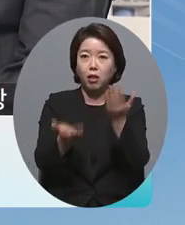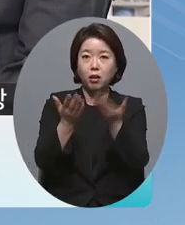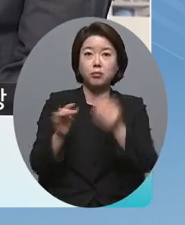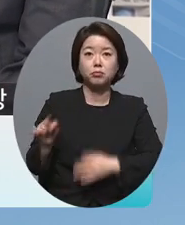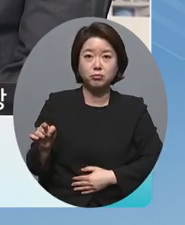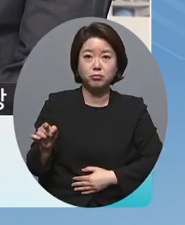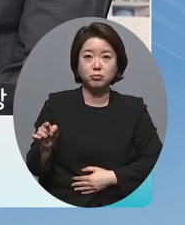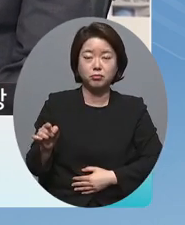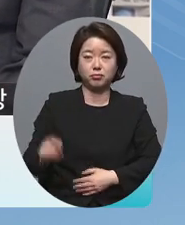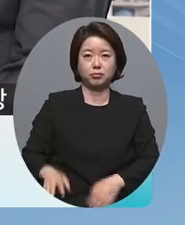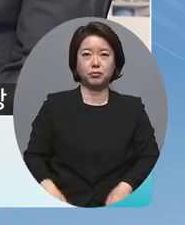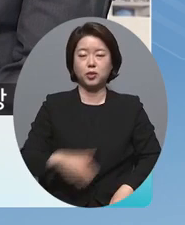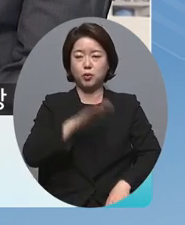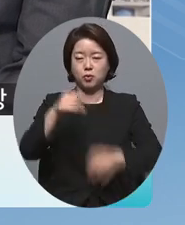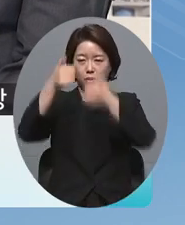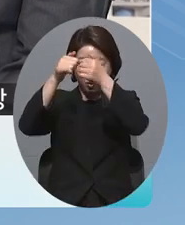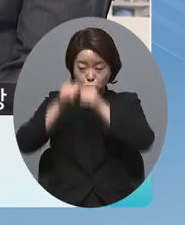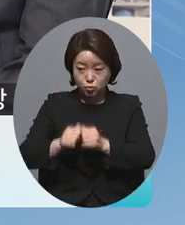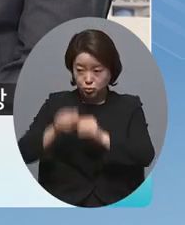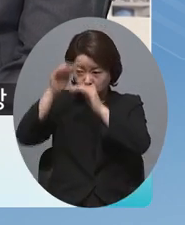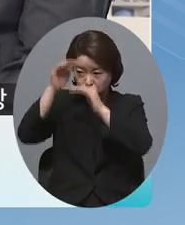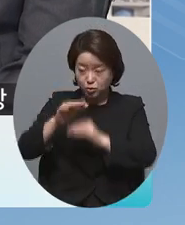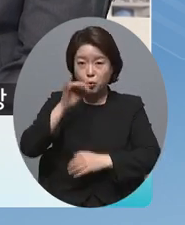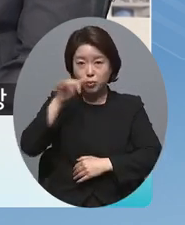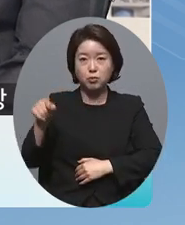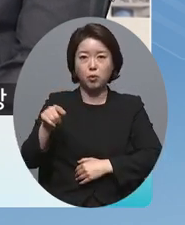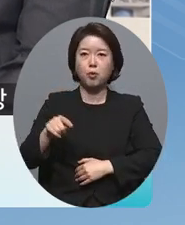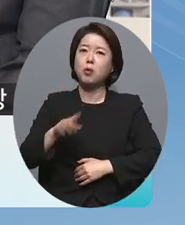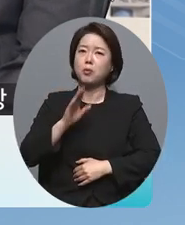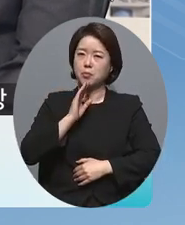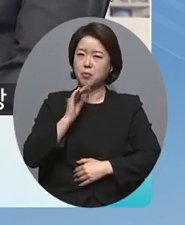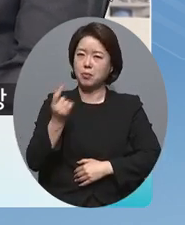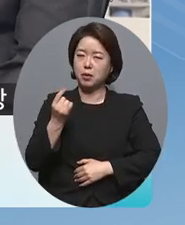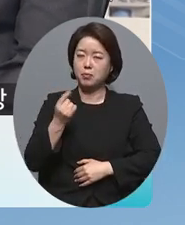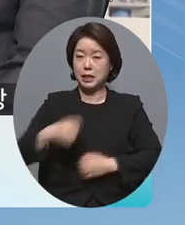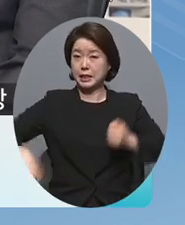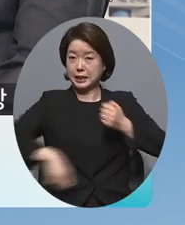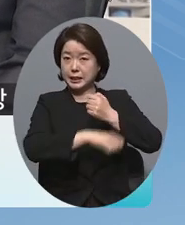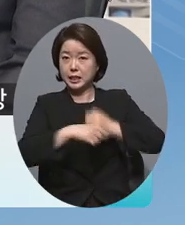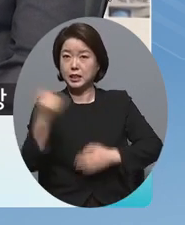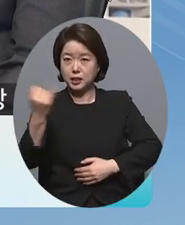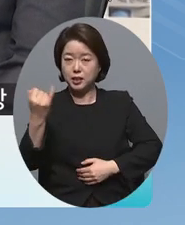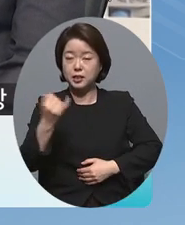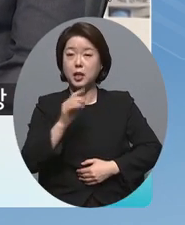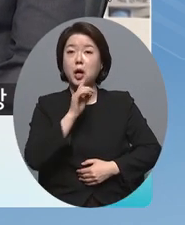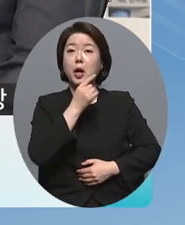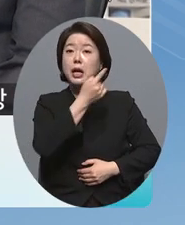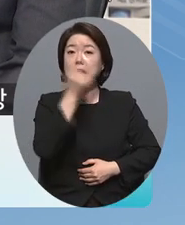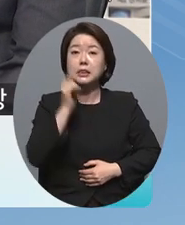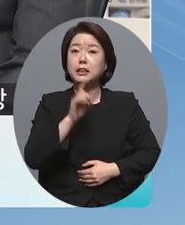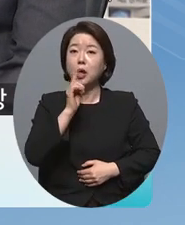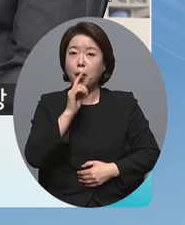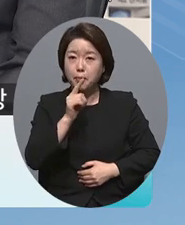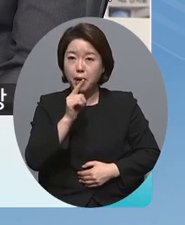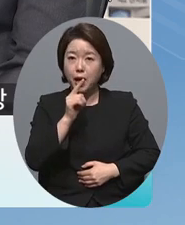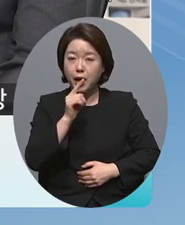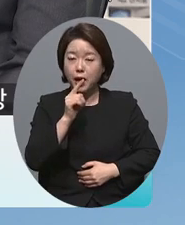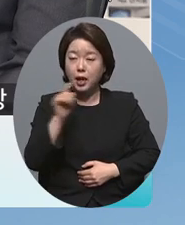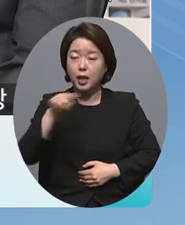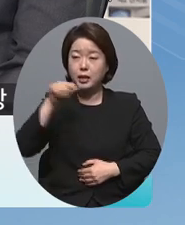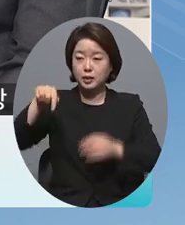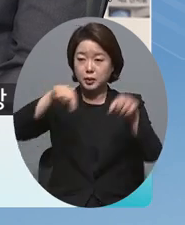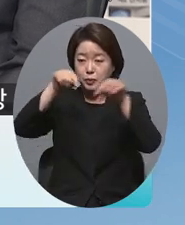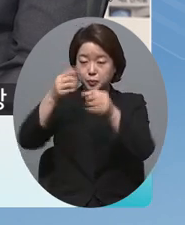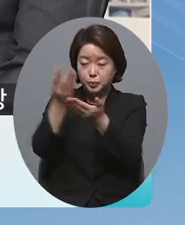저희가 굉장히 구체적으로 돼 있어요. 그건 사실이에요. 그 첼리스트라는 사람의 증언이. 그러니까 증언이 굉장히 그